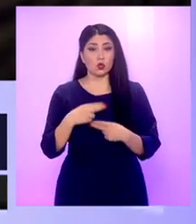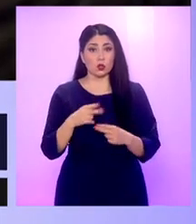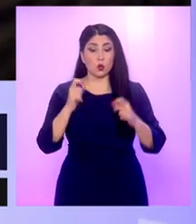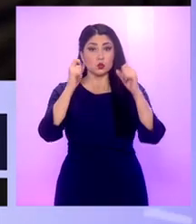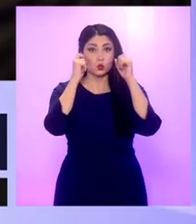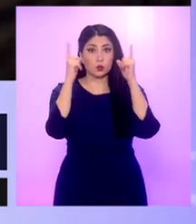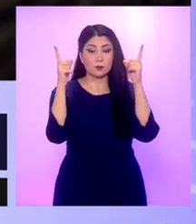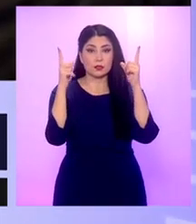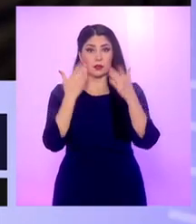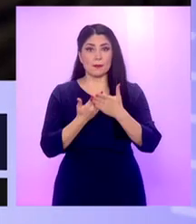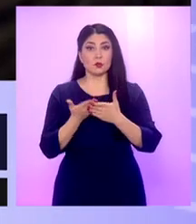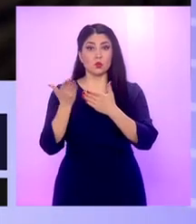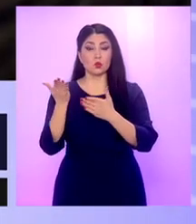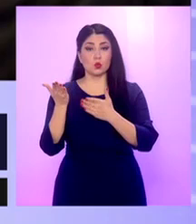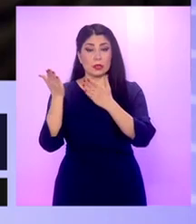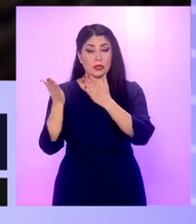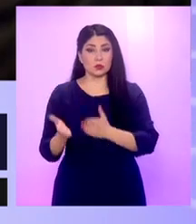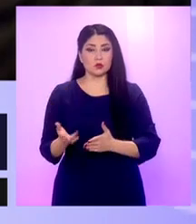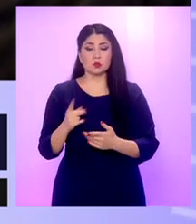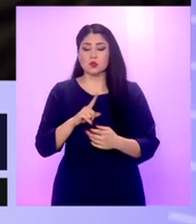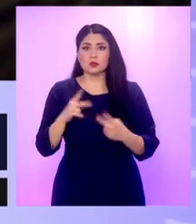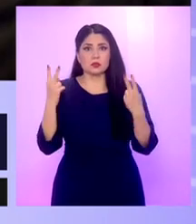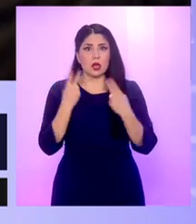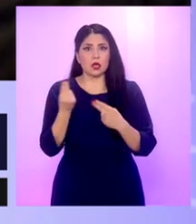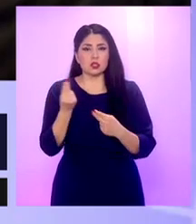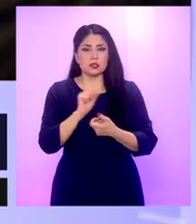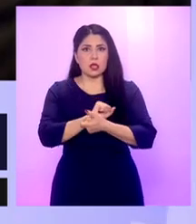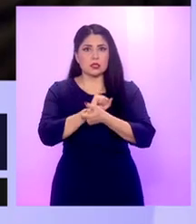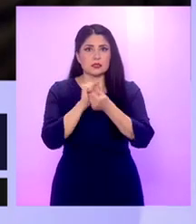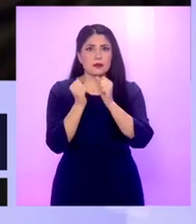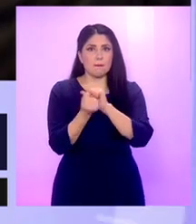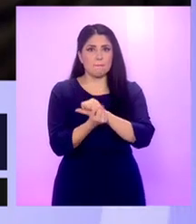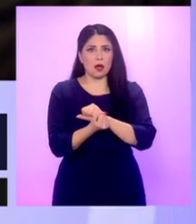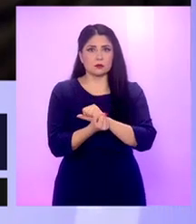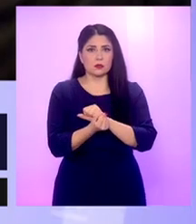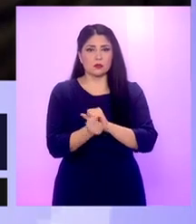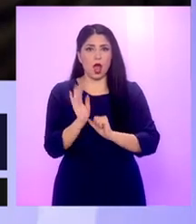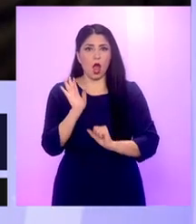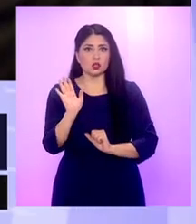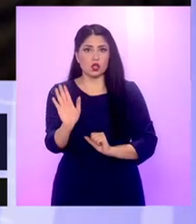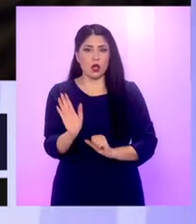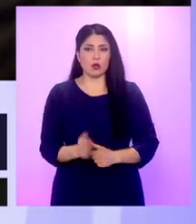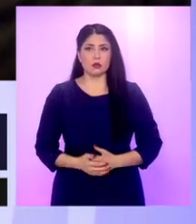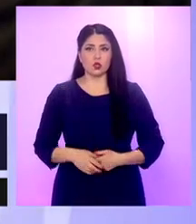o surpriză pentru mine, nu mi-explic de ce s-a transformat în așa ceva